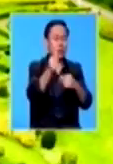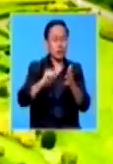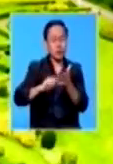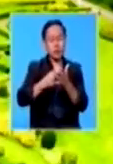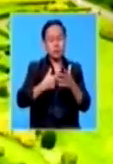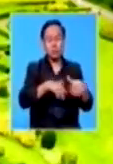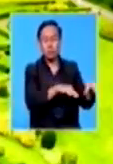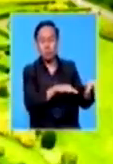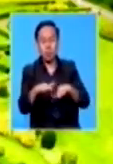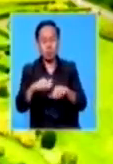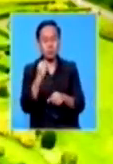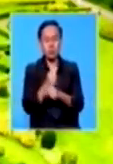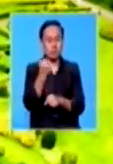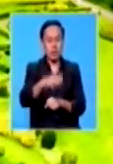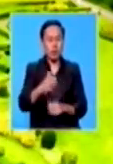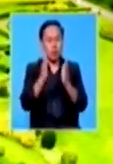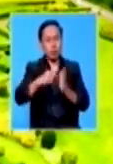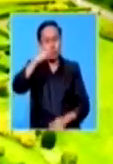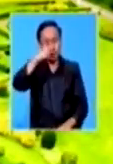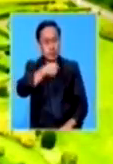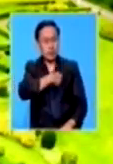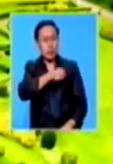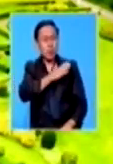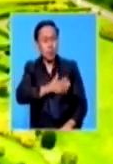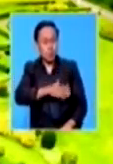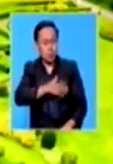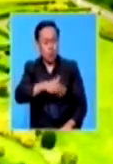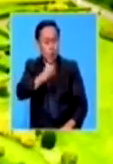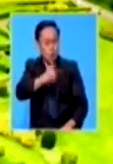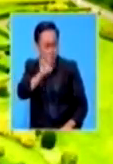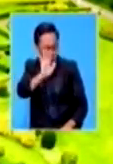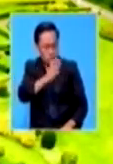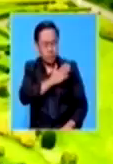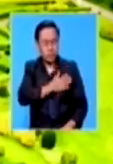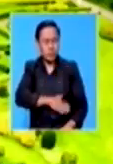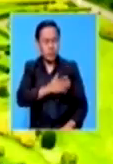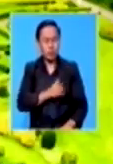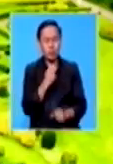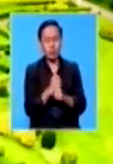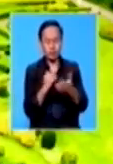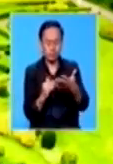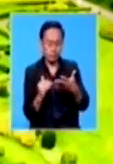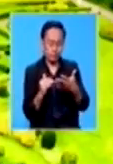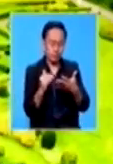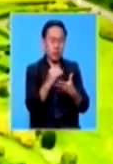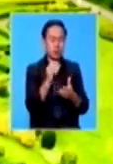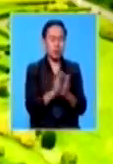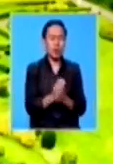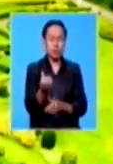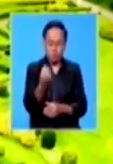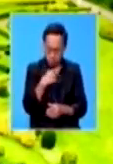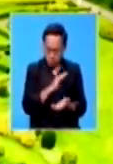ำไม่มีทำได้คนไทยจะใจร้อนสินะทำแบบที่ผมทำเนี่ยนะแล้วก็ทุกคนมาเล่นงานผมว่าช้าไม่ปฏิรูป